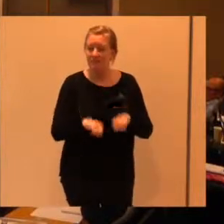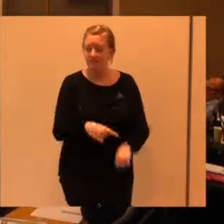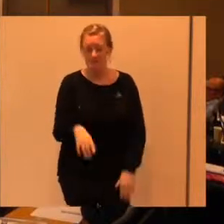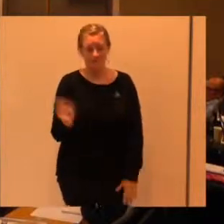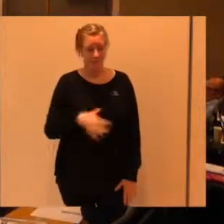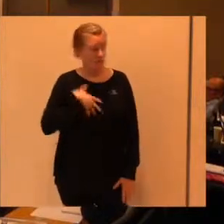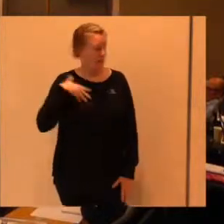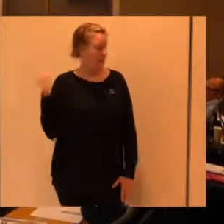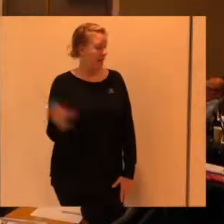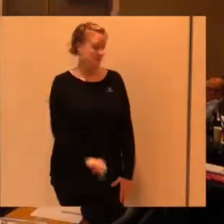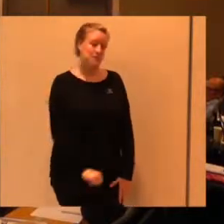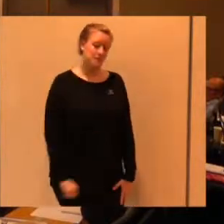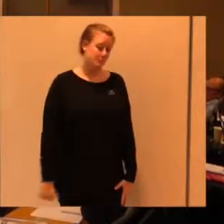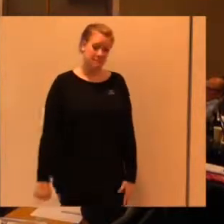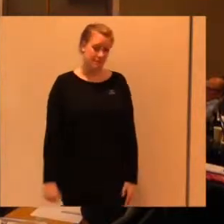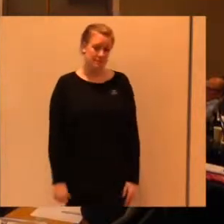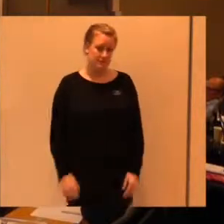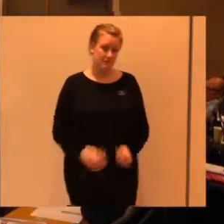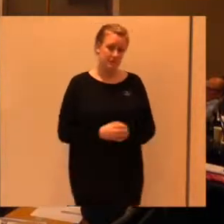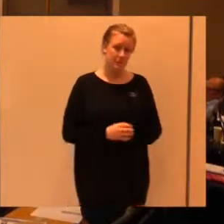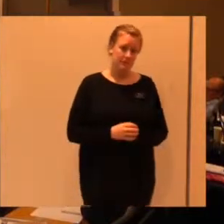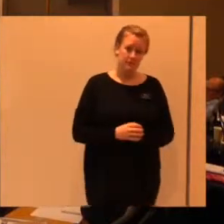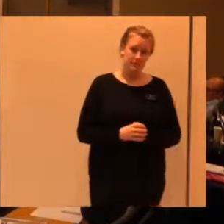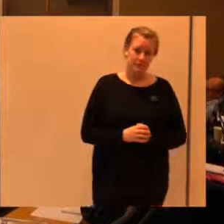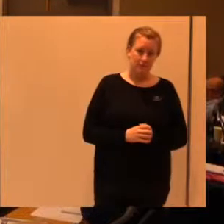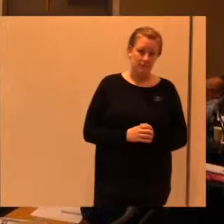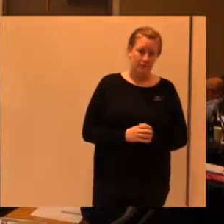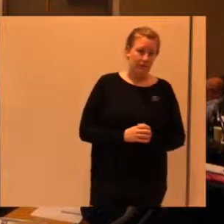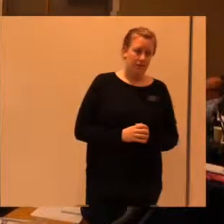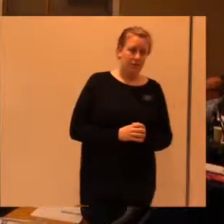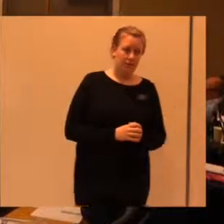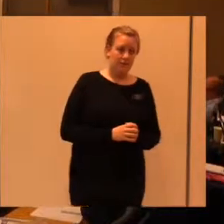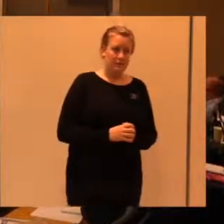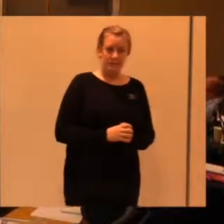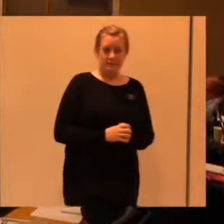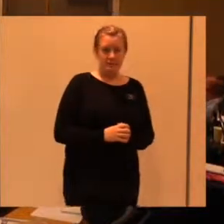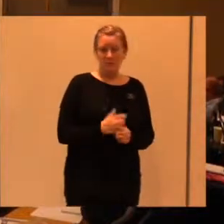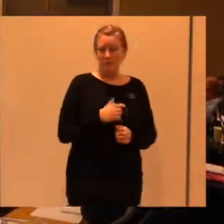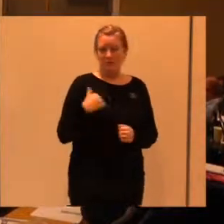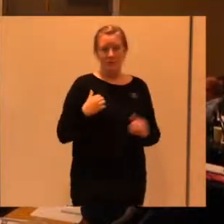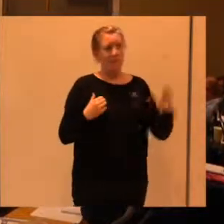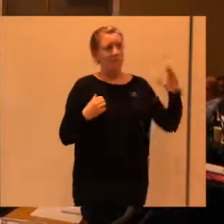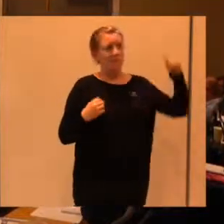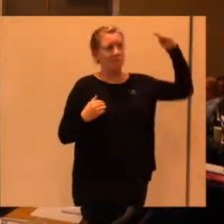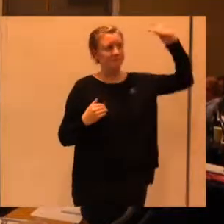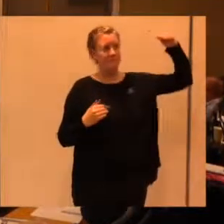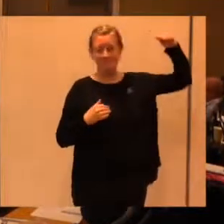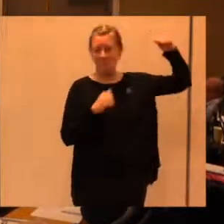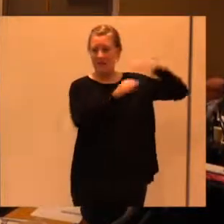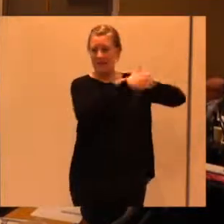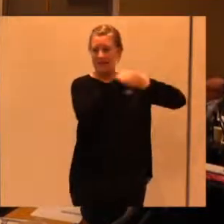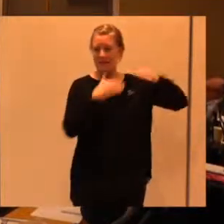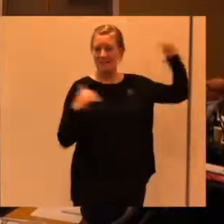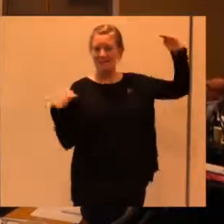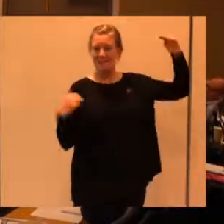bedrövliga. Så ser det ut ungefär. Så vi ligger ganska långt från den här ribban som man nu sätter upp i